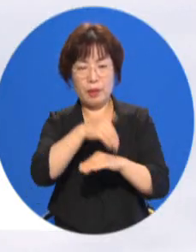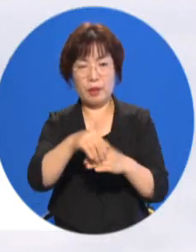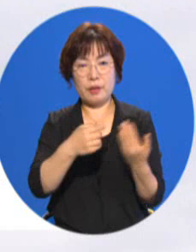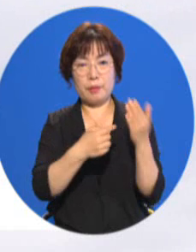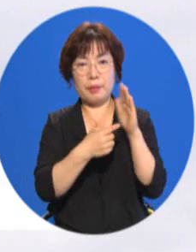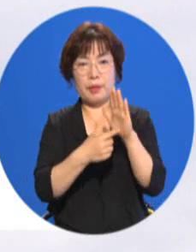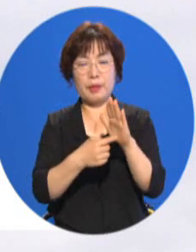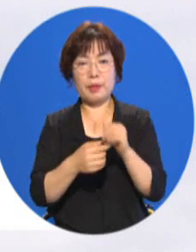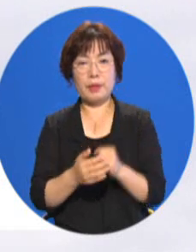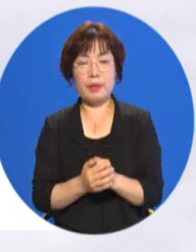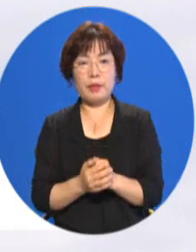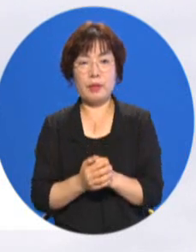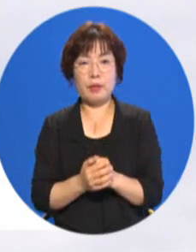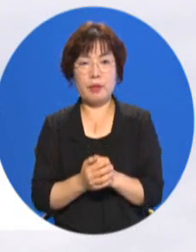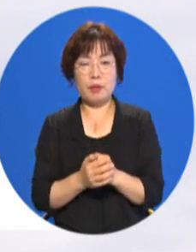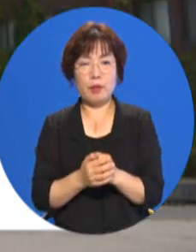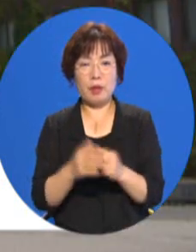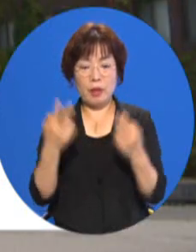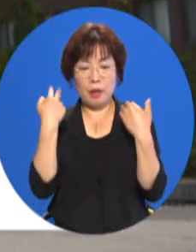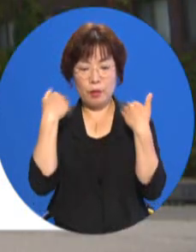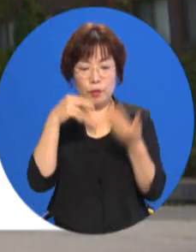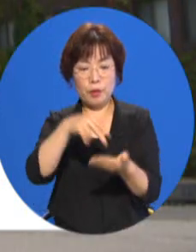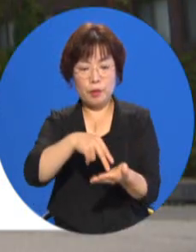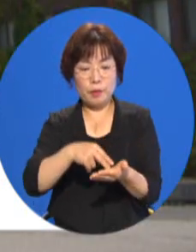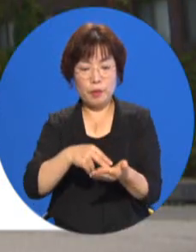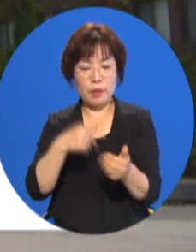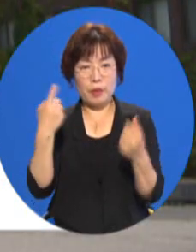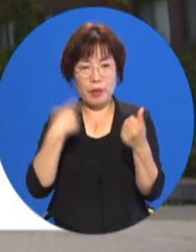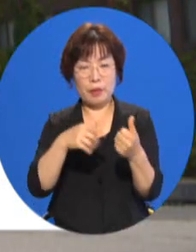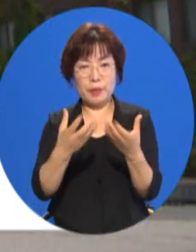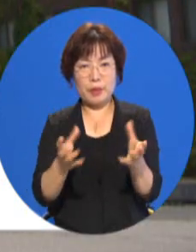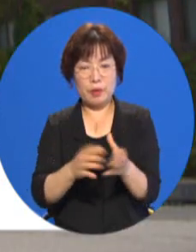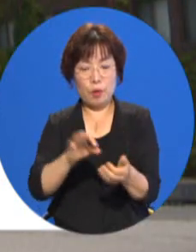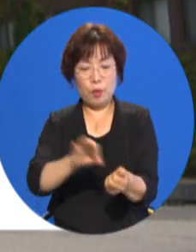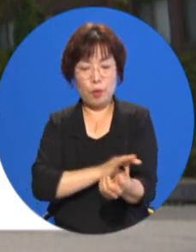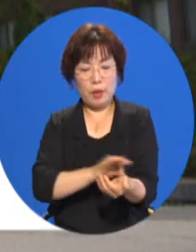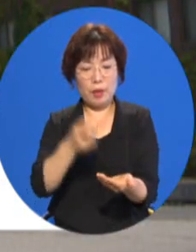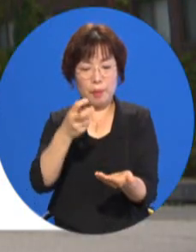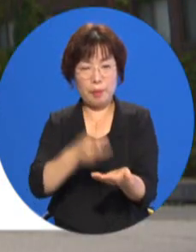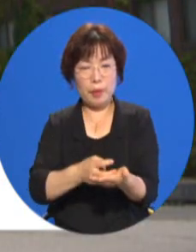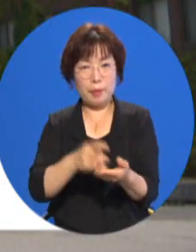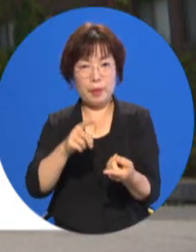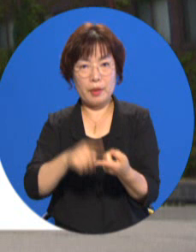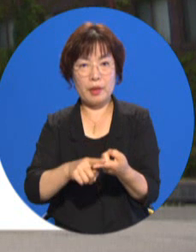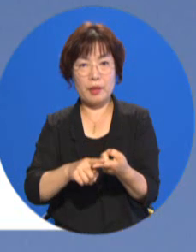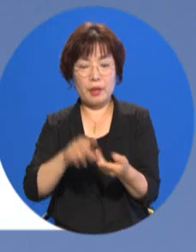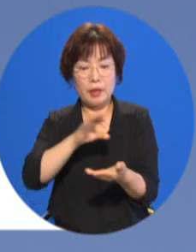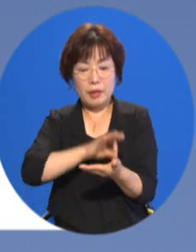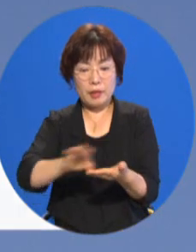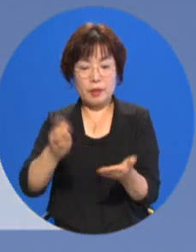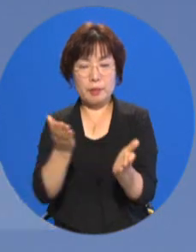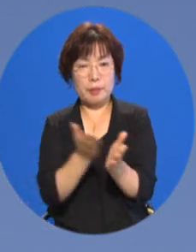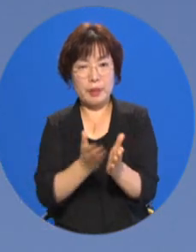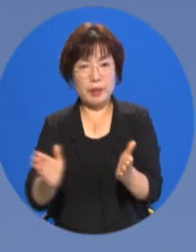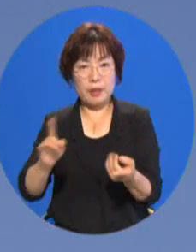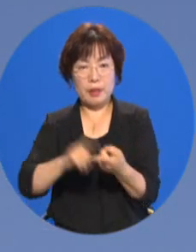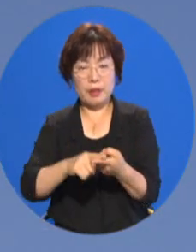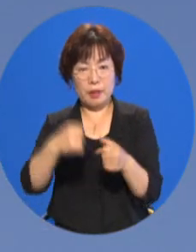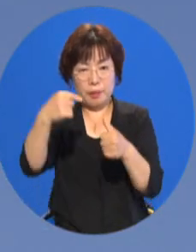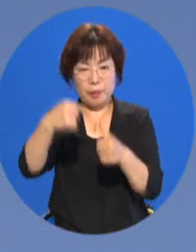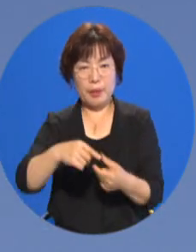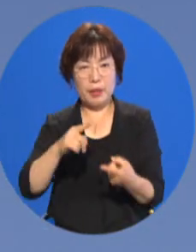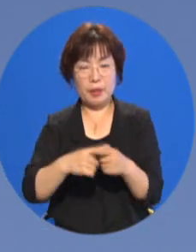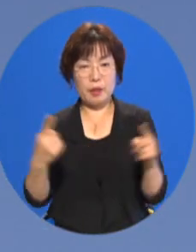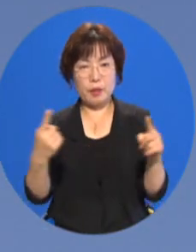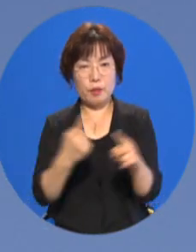받았다고 밝혔습니다. 또 동신대학교는 교육부 감사에서 회계상 교비 관리와 집행 부적정 사안 등이